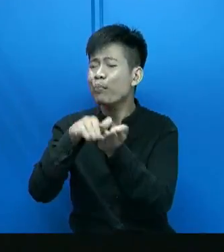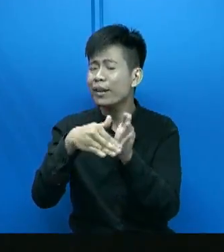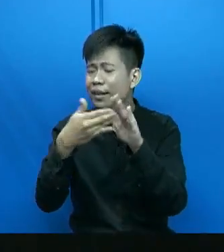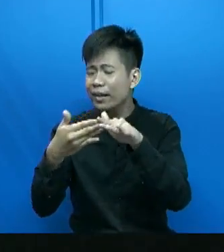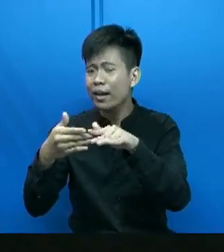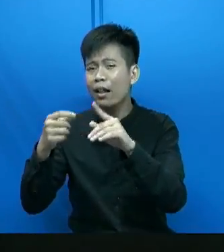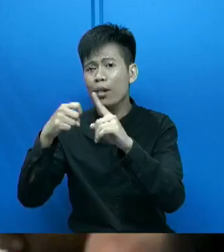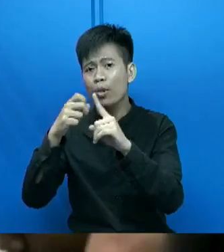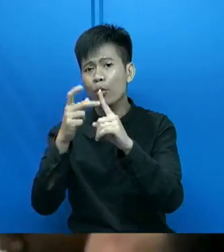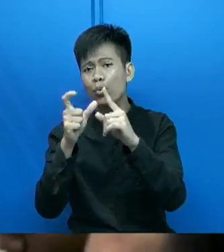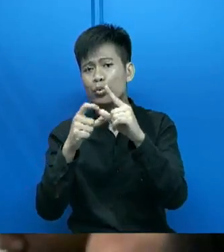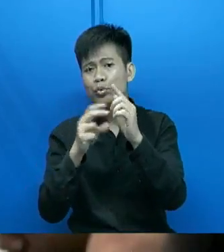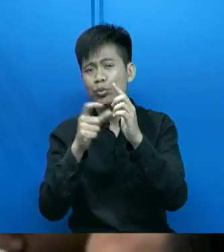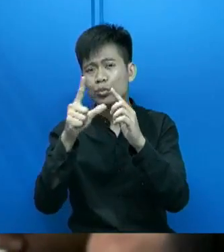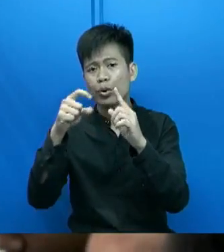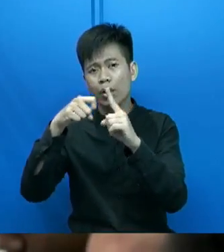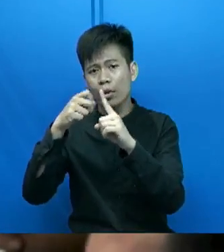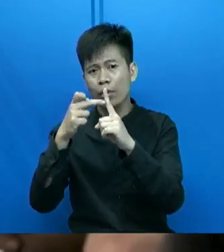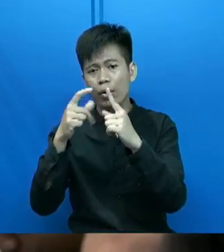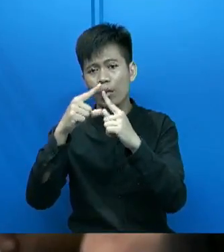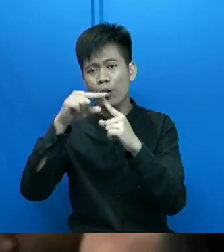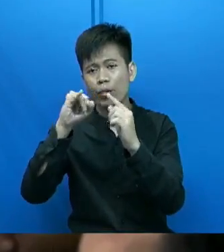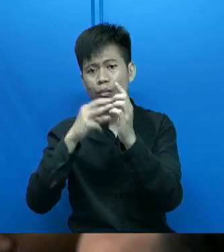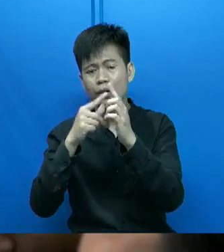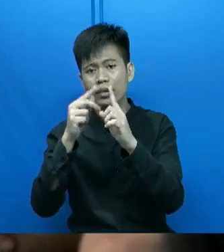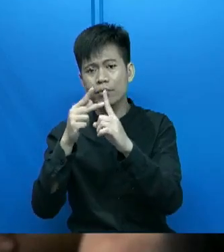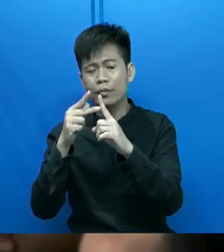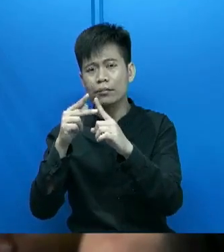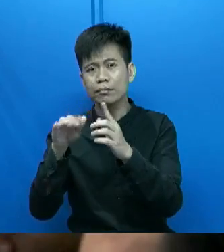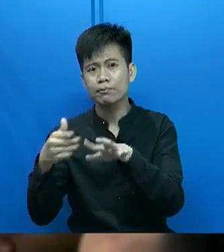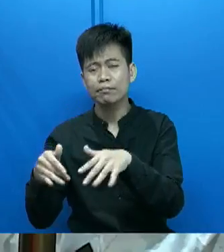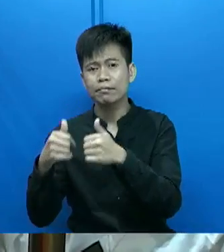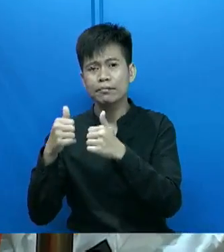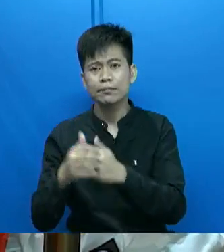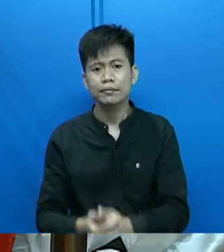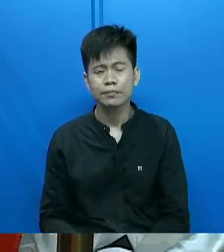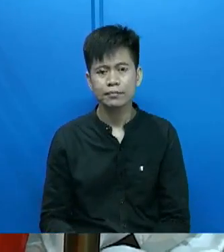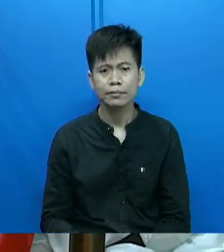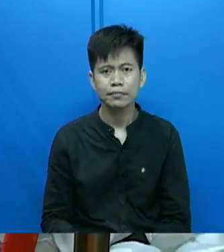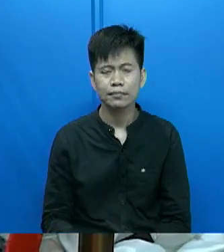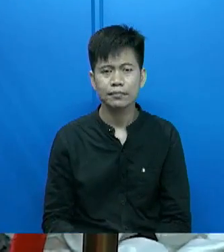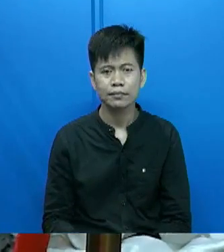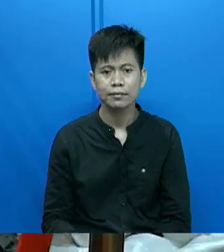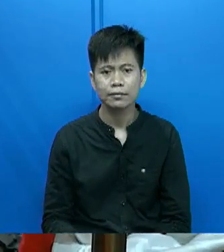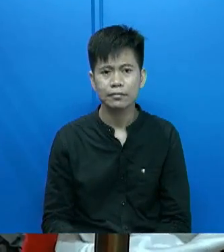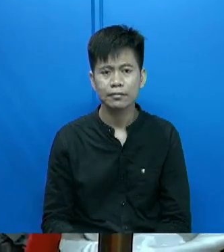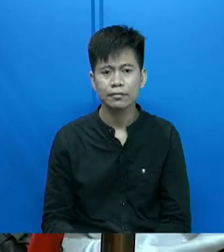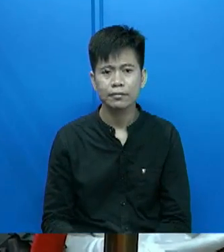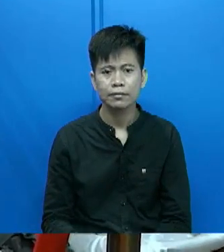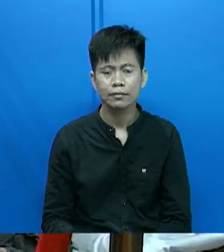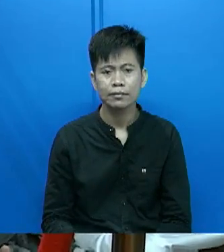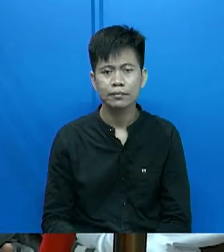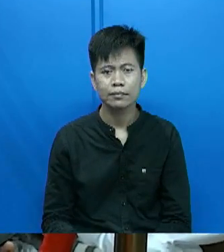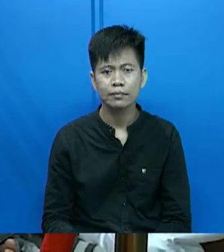husnul khatimah. Qawwi lisanana li qul kalimat at-tauhid la ilaha illallah Muhammad